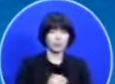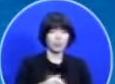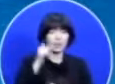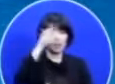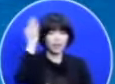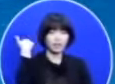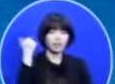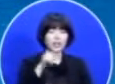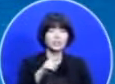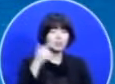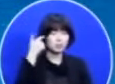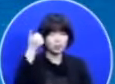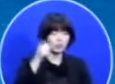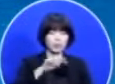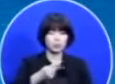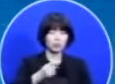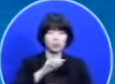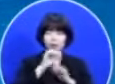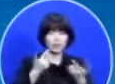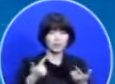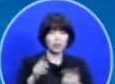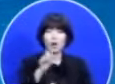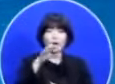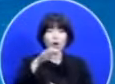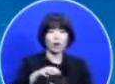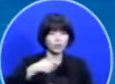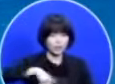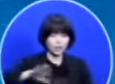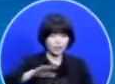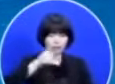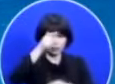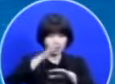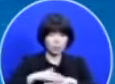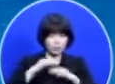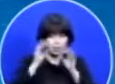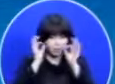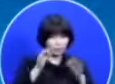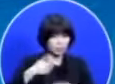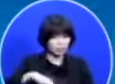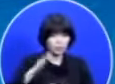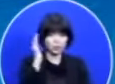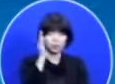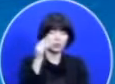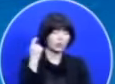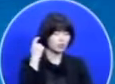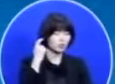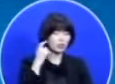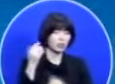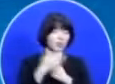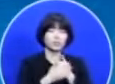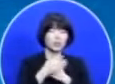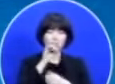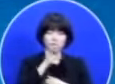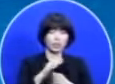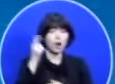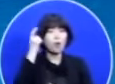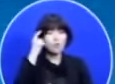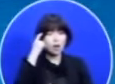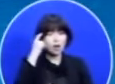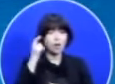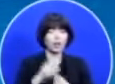그 목사님도 아닙니다 어디 가서 예배를 드려도 설교를 들어 은혜가 안된데요 왜